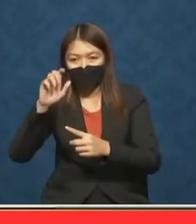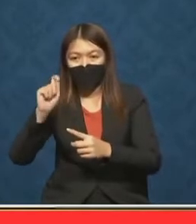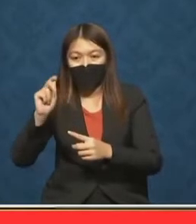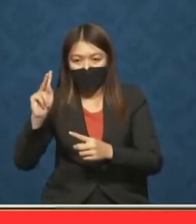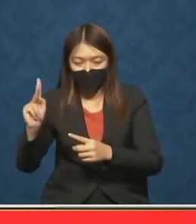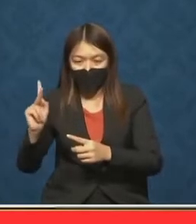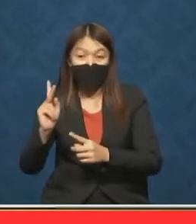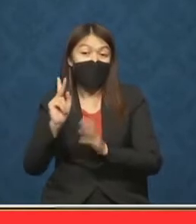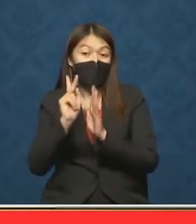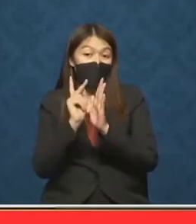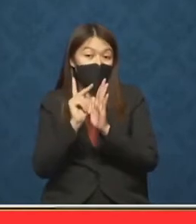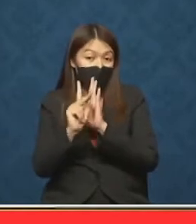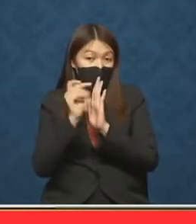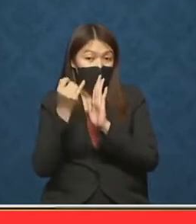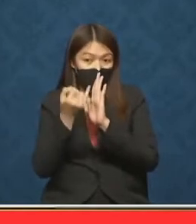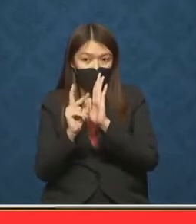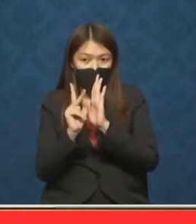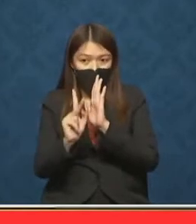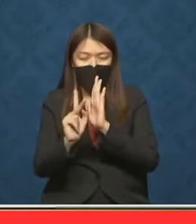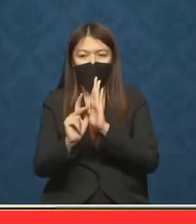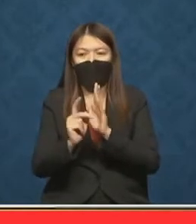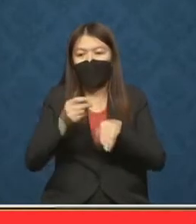ค่